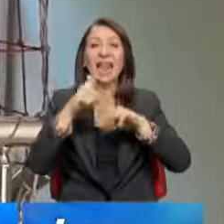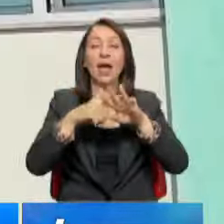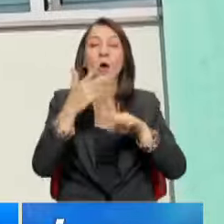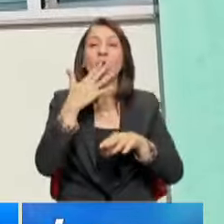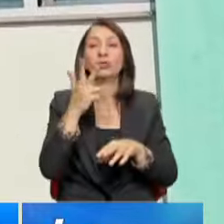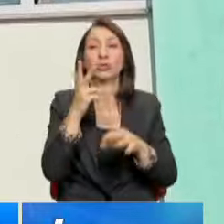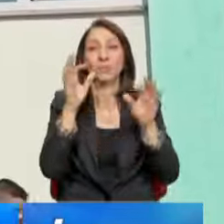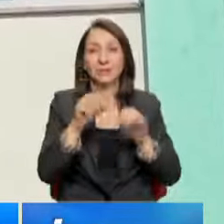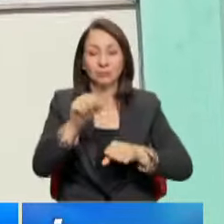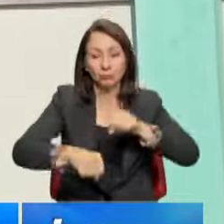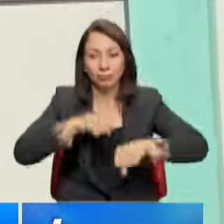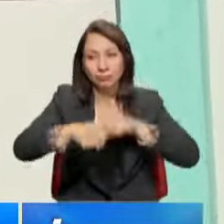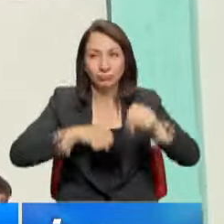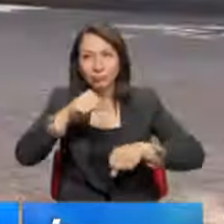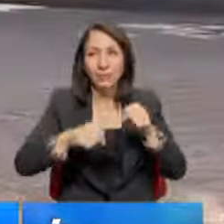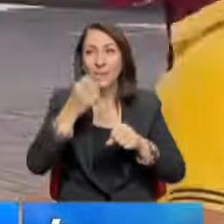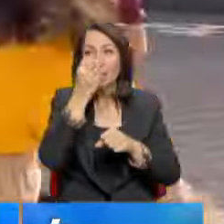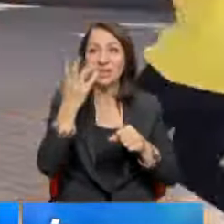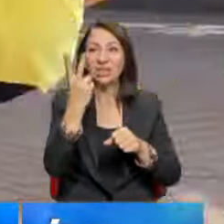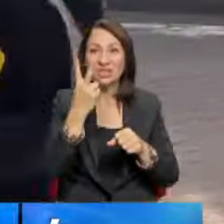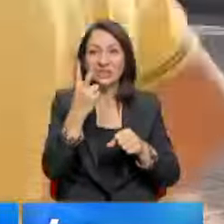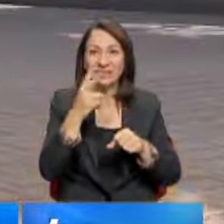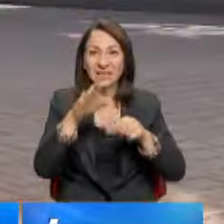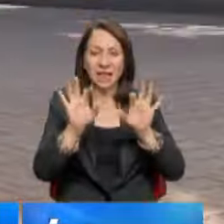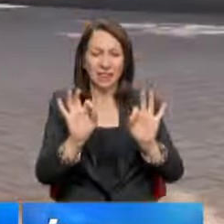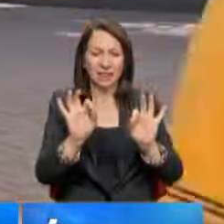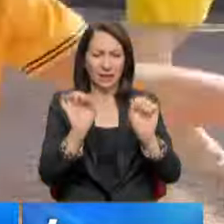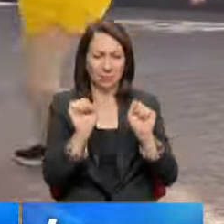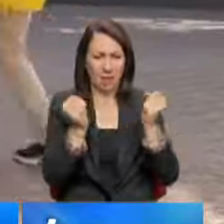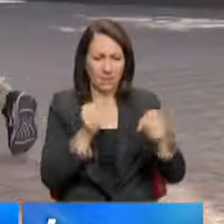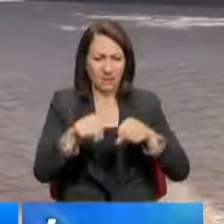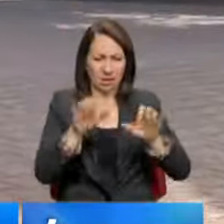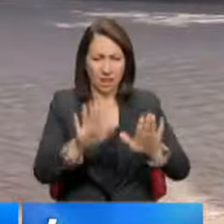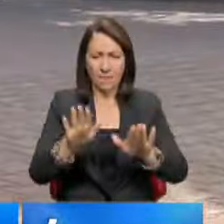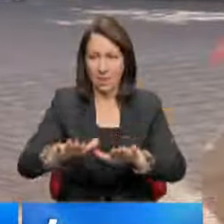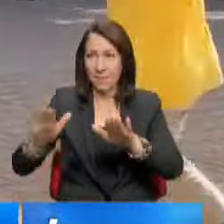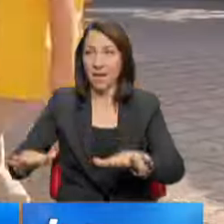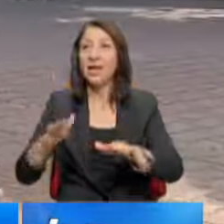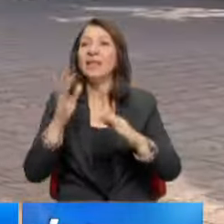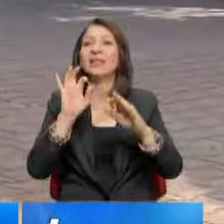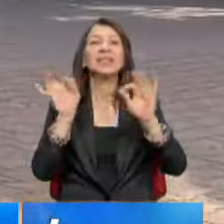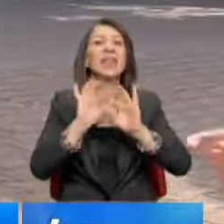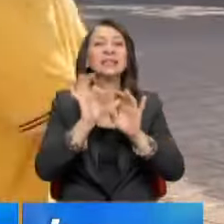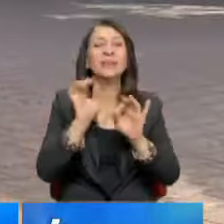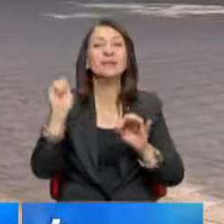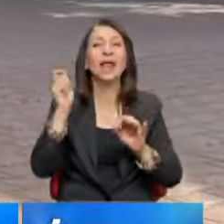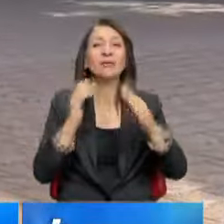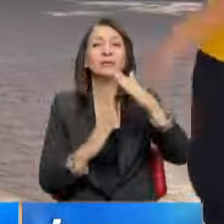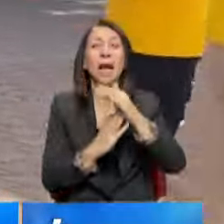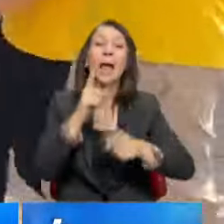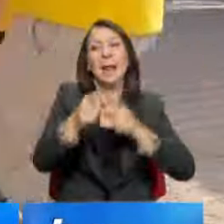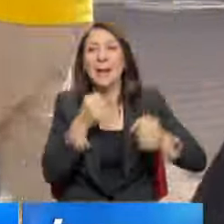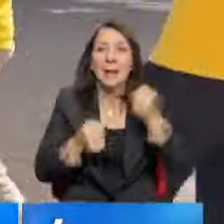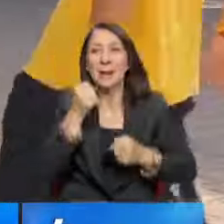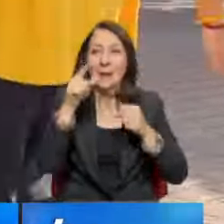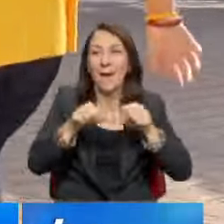Ortaokulu'nda hayata başladı pedal projesi. Bahçeye çift pedallı sabit bisikletler yerleştirildi. Ders aralarında çocuklar bahçeye pedal çevirmeye